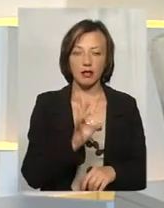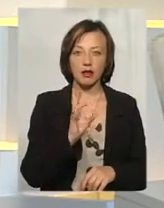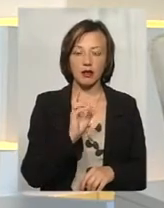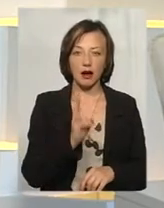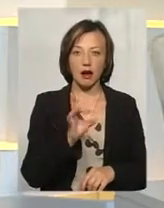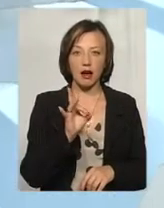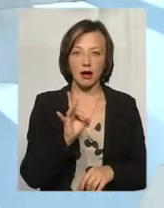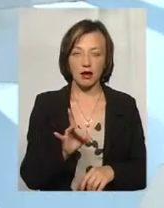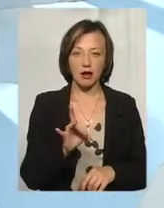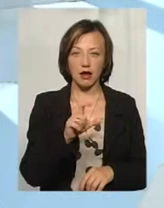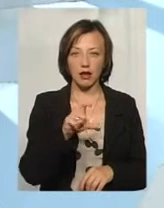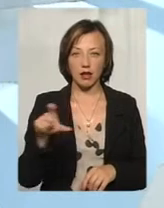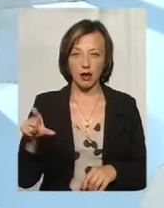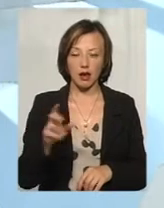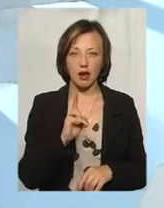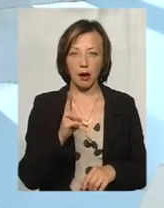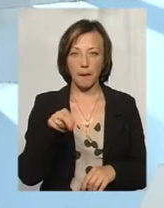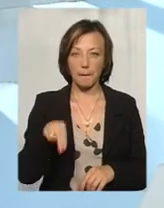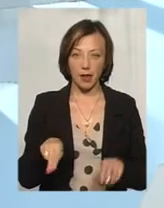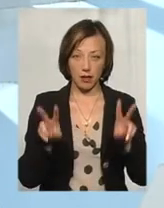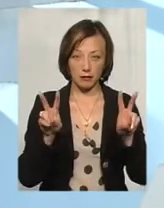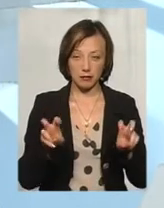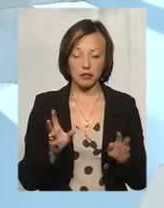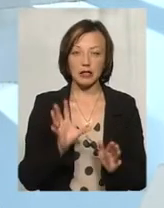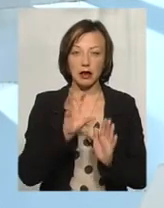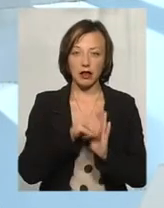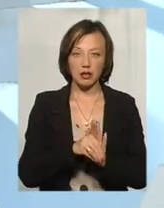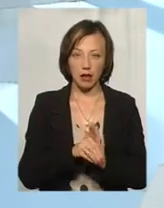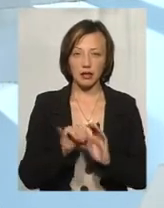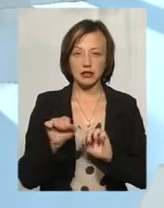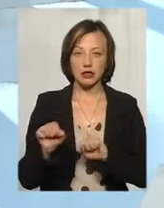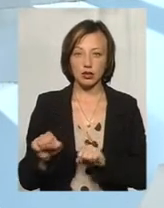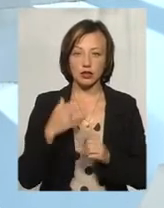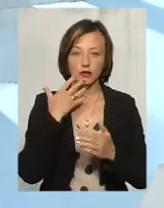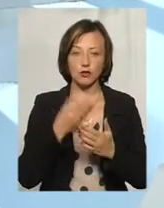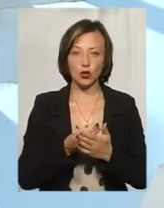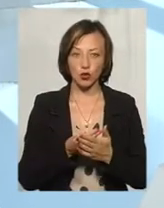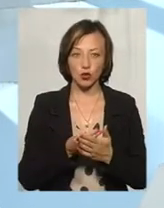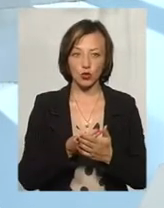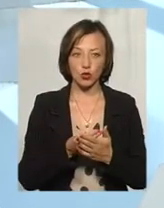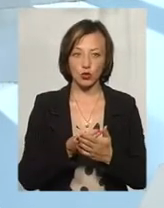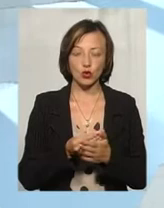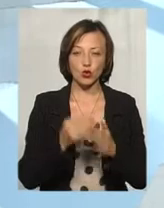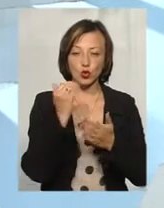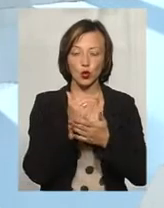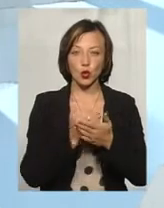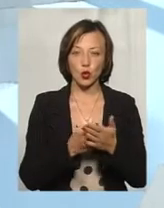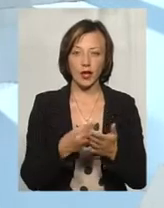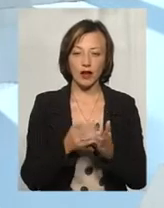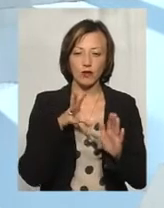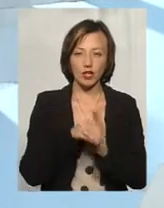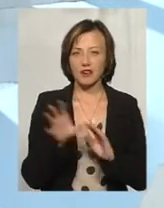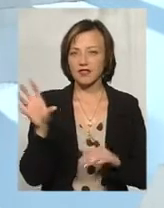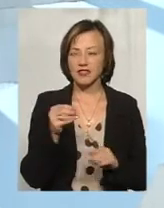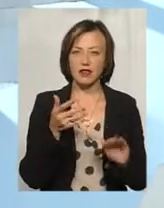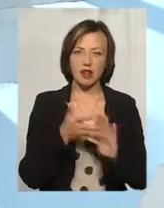НКРЕКП, він закладає і захищає свою структуру тарифів. Він туди включає всі